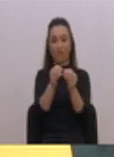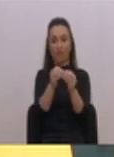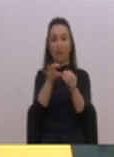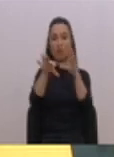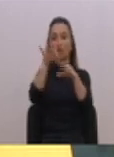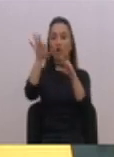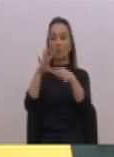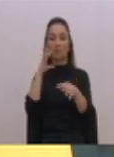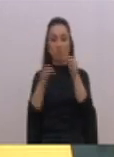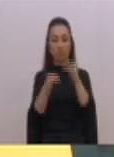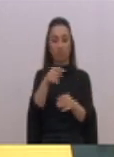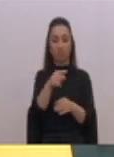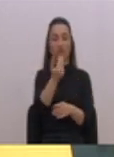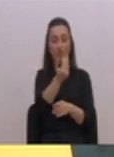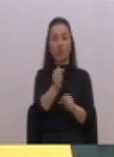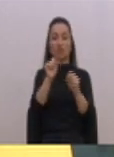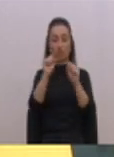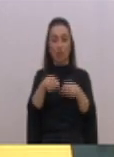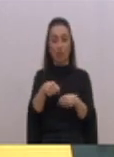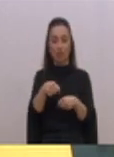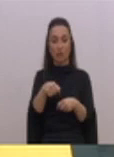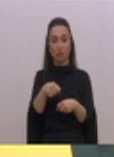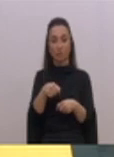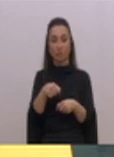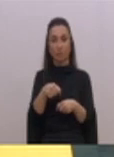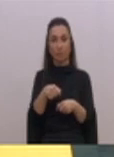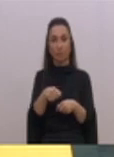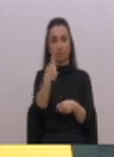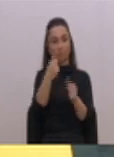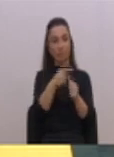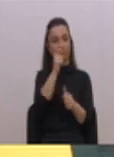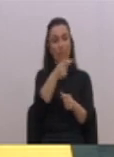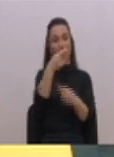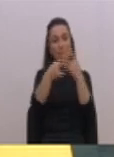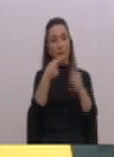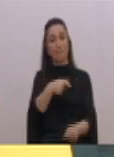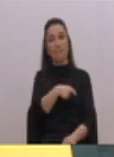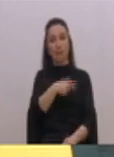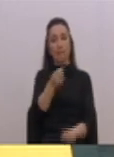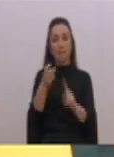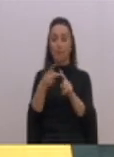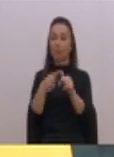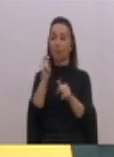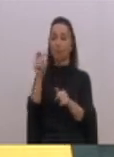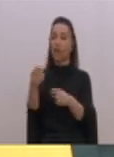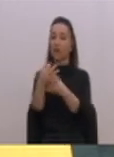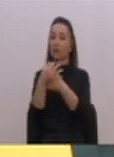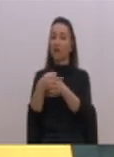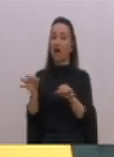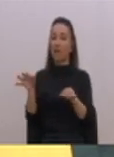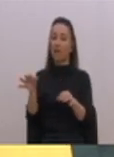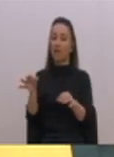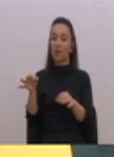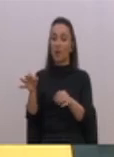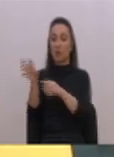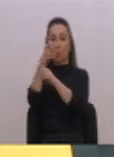შერჩევით მართლმსაჯულებად. თქვენ შეგიძლიათ, რომ ერთ დაარქვათ მედია მენეჯერი, მეორეს დაარქვათ თავისუფლების